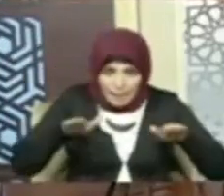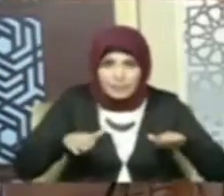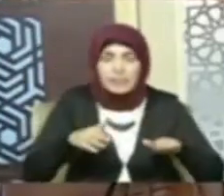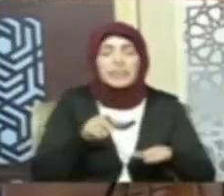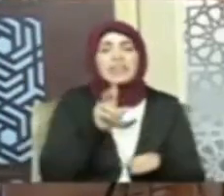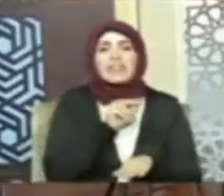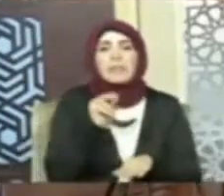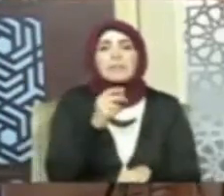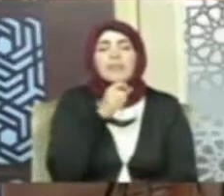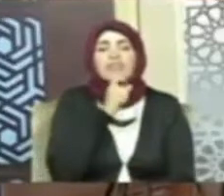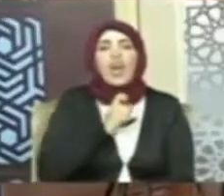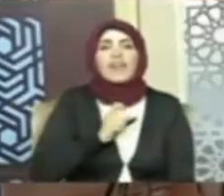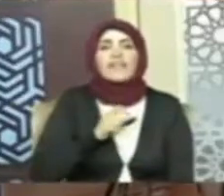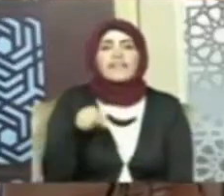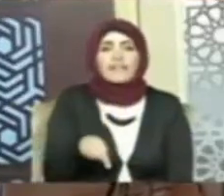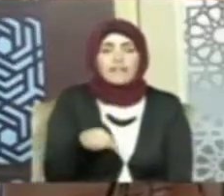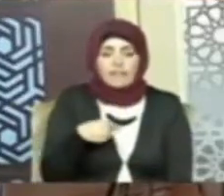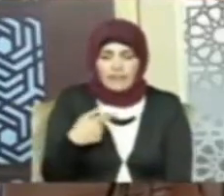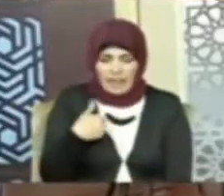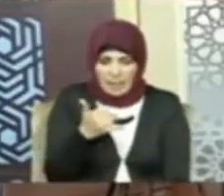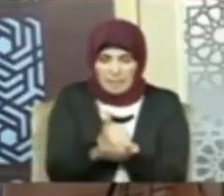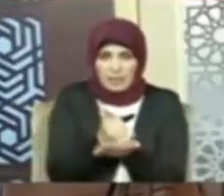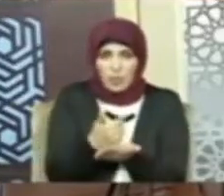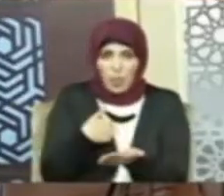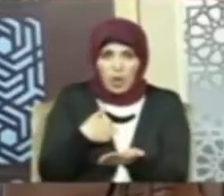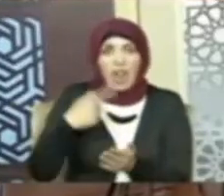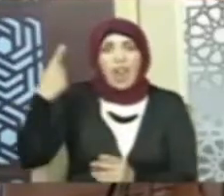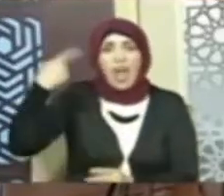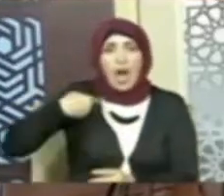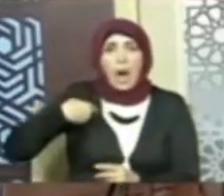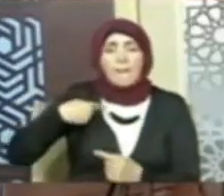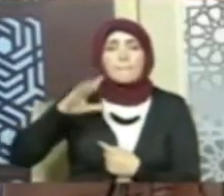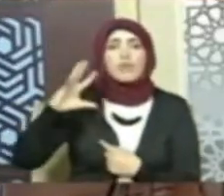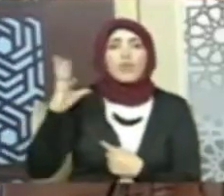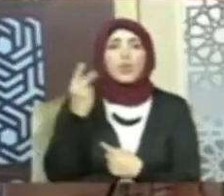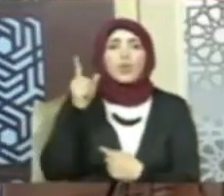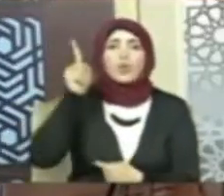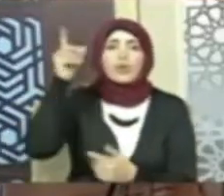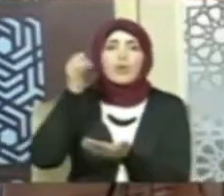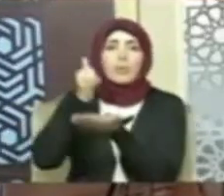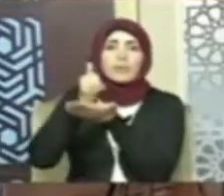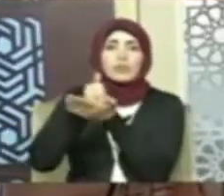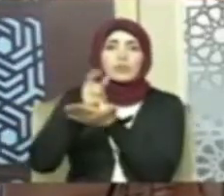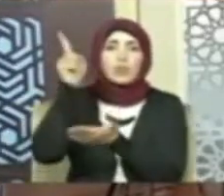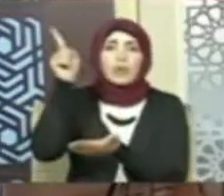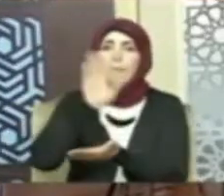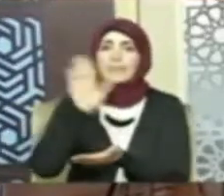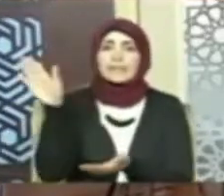من الأمر شيء، إنما الأمر كله لله.